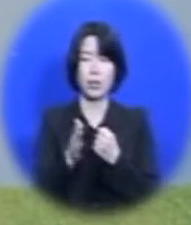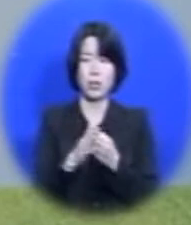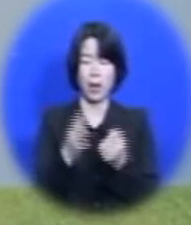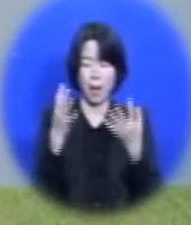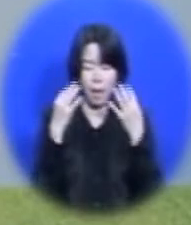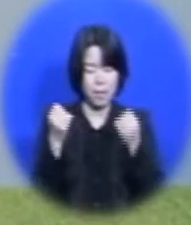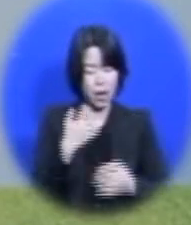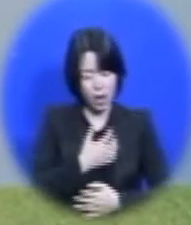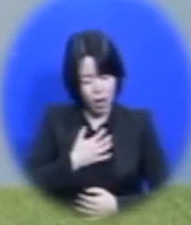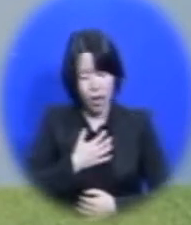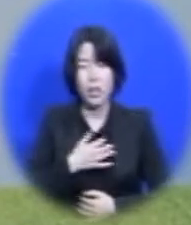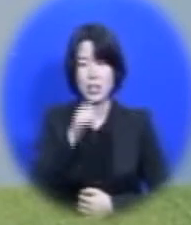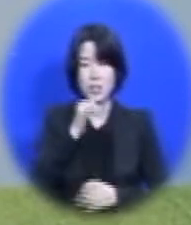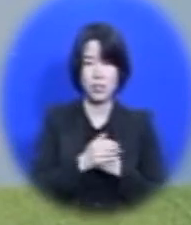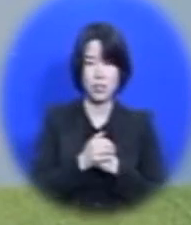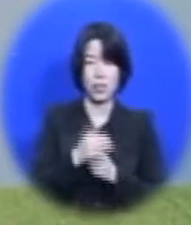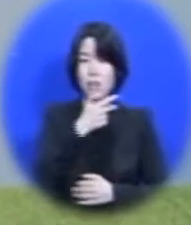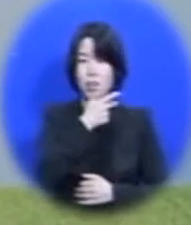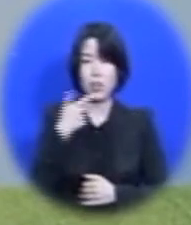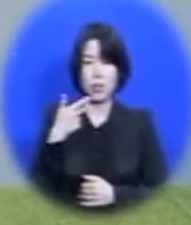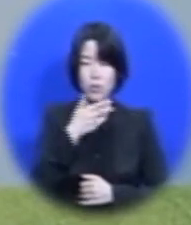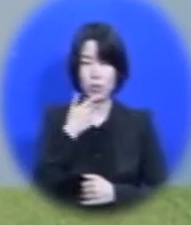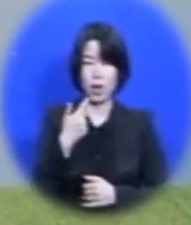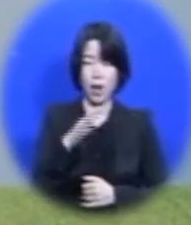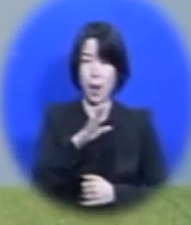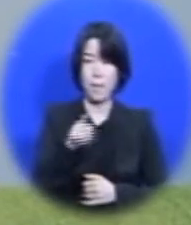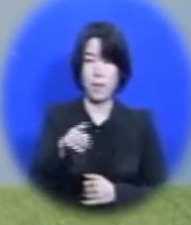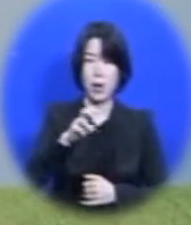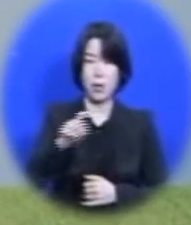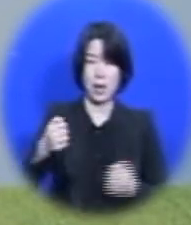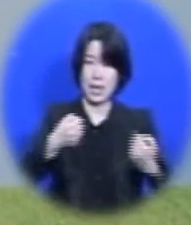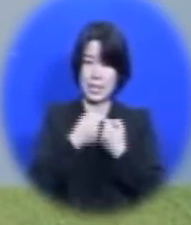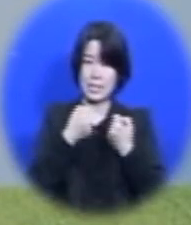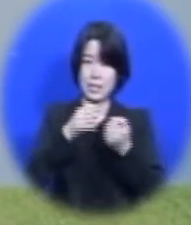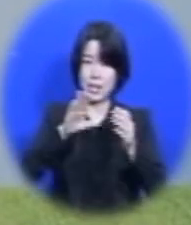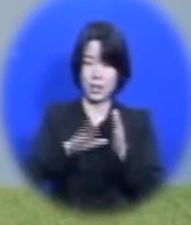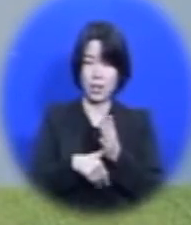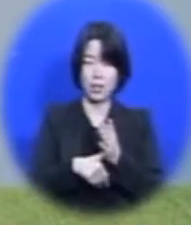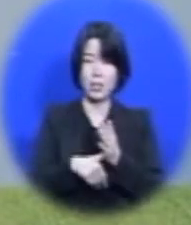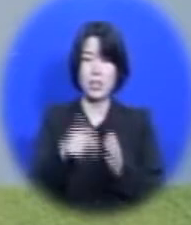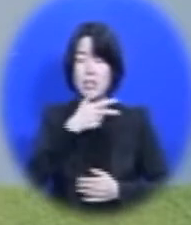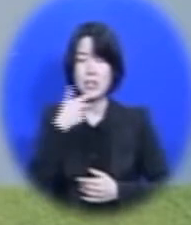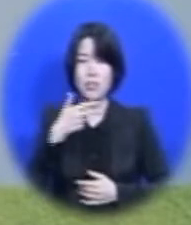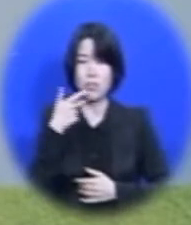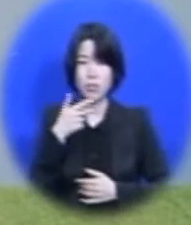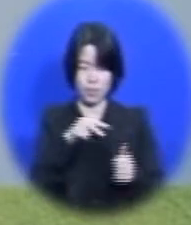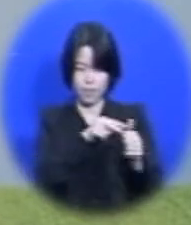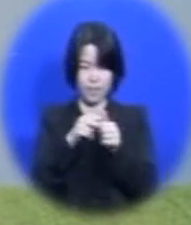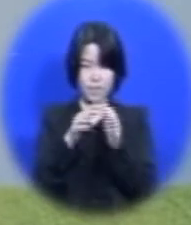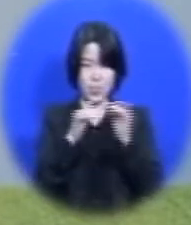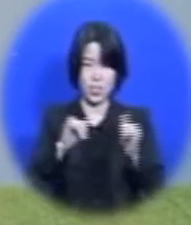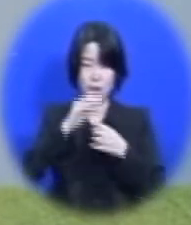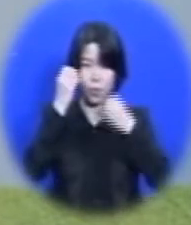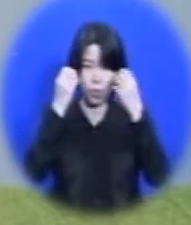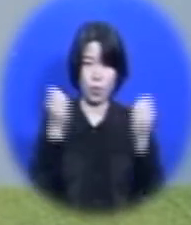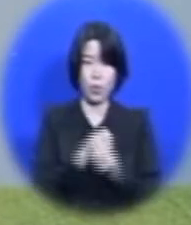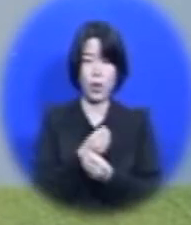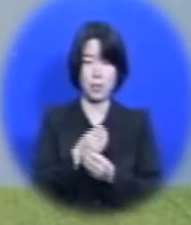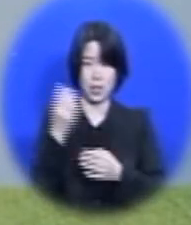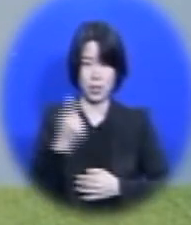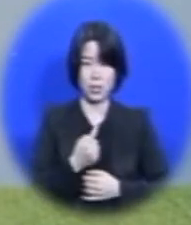괴로움을 겪었습니다. 영국과 버마 전쟁 기간 동안에는 영국 스파이로 몰려서 2년 동안이나 그 비참한